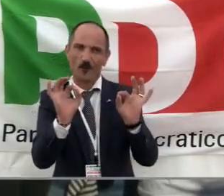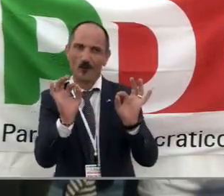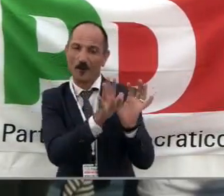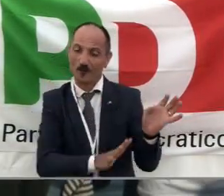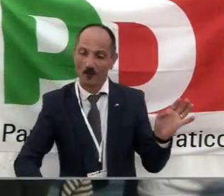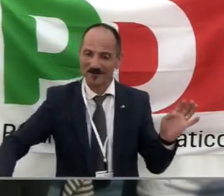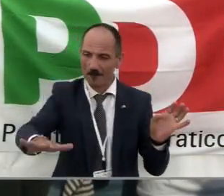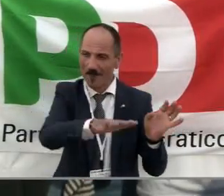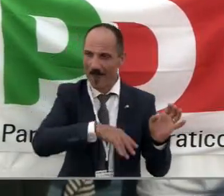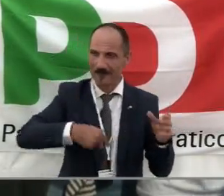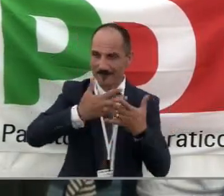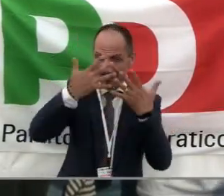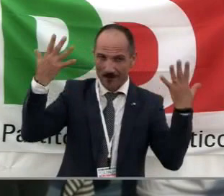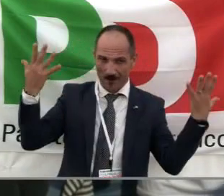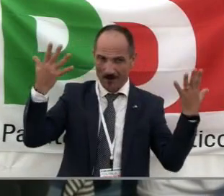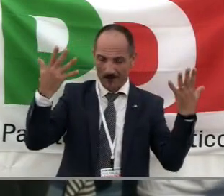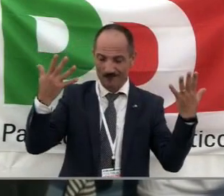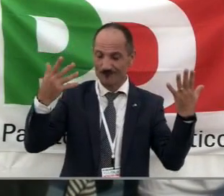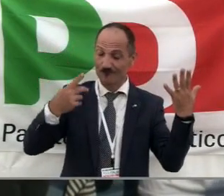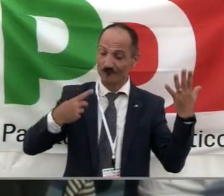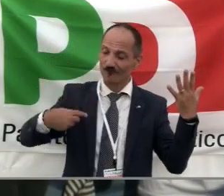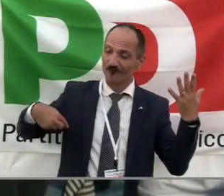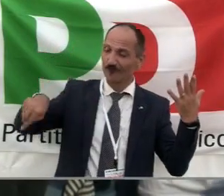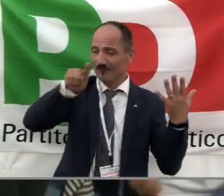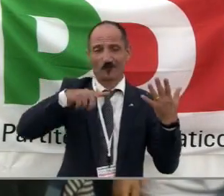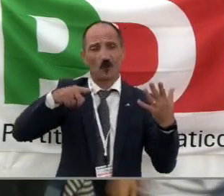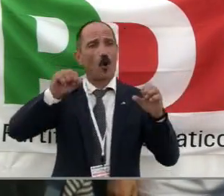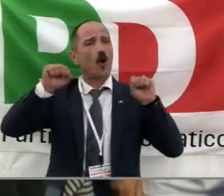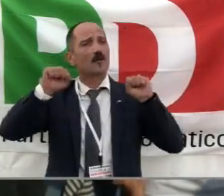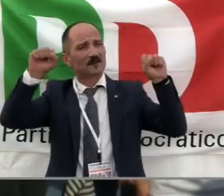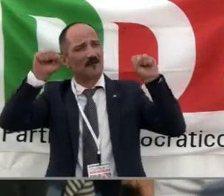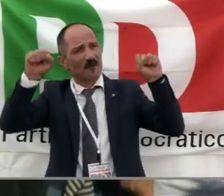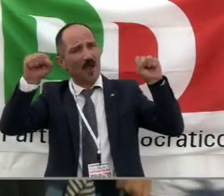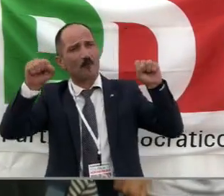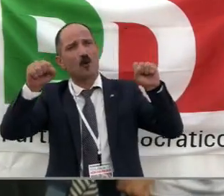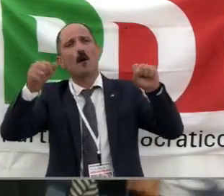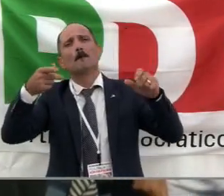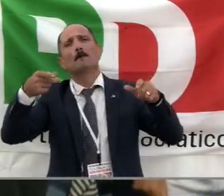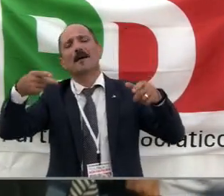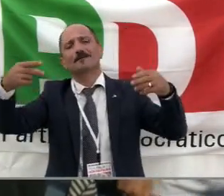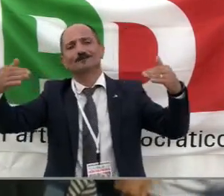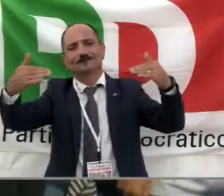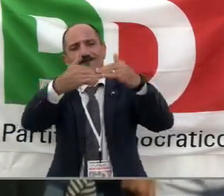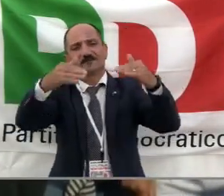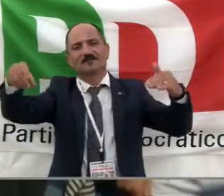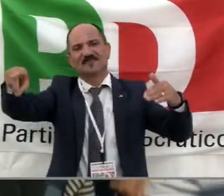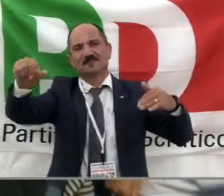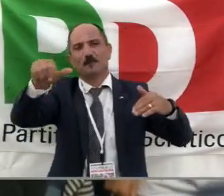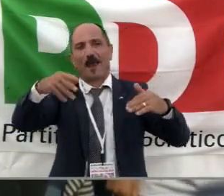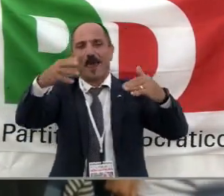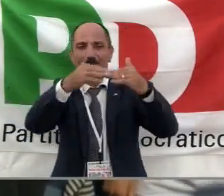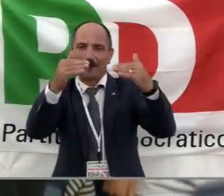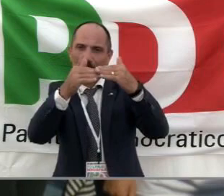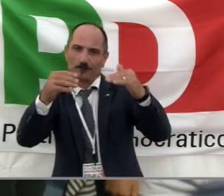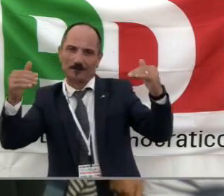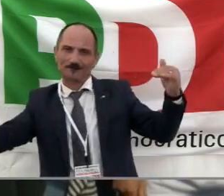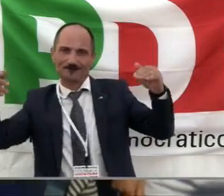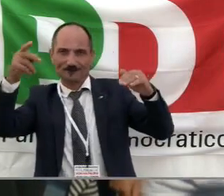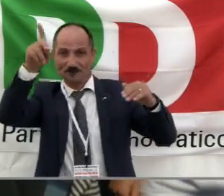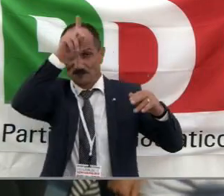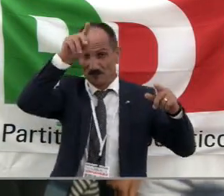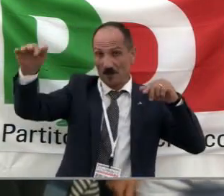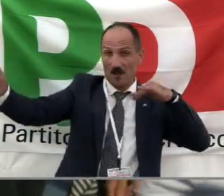chiaro anche da questa piazza, noi non tifiamo per lo spread, noi abbiamo a cuore il